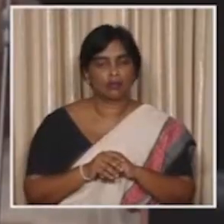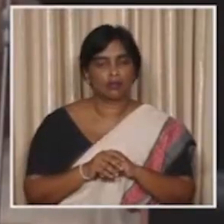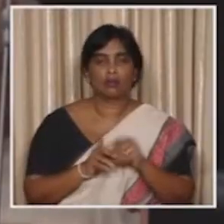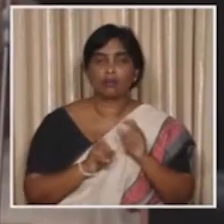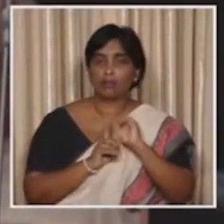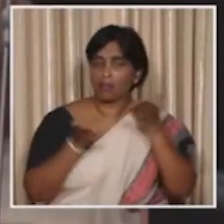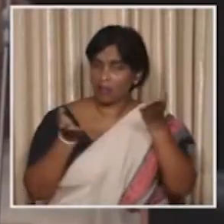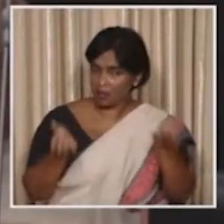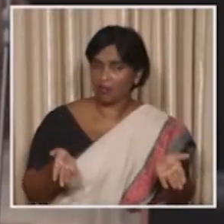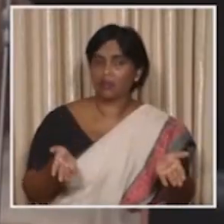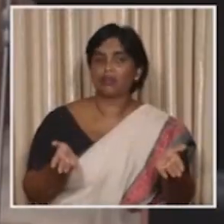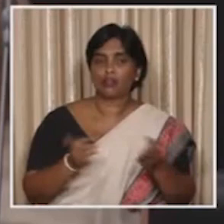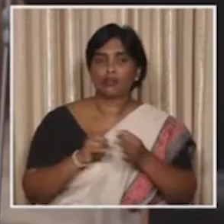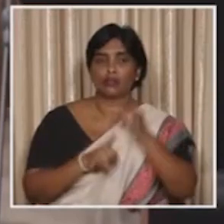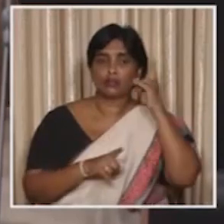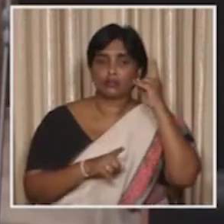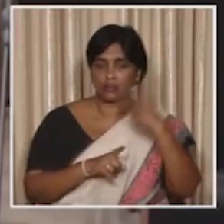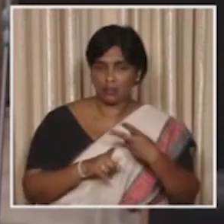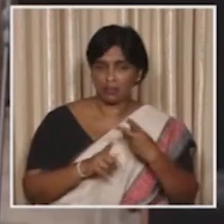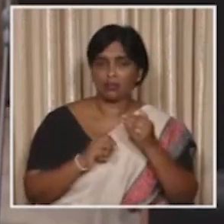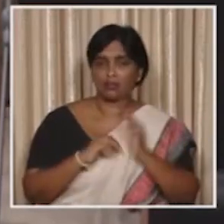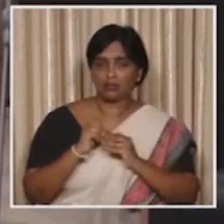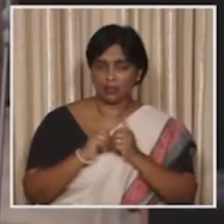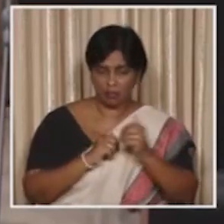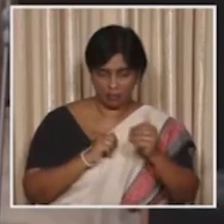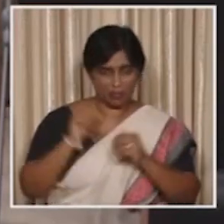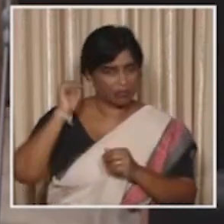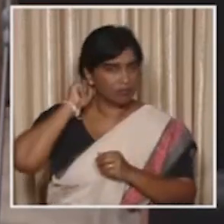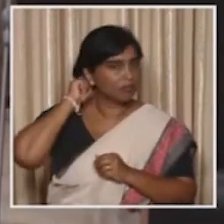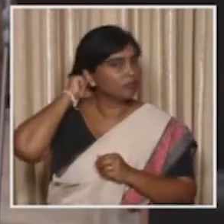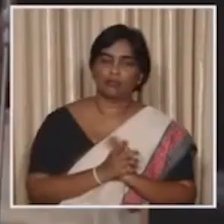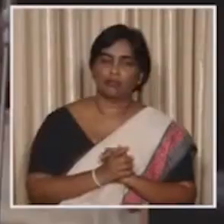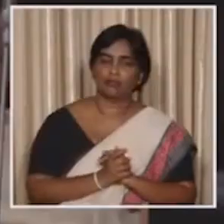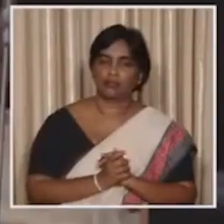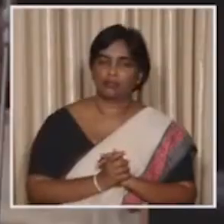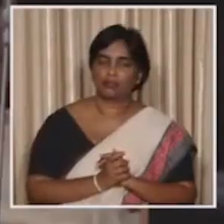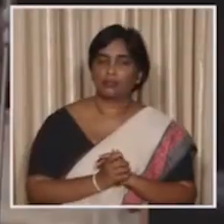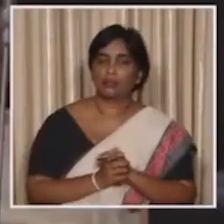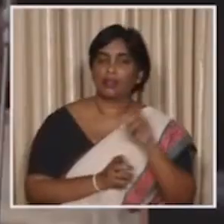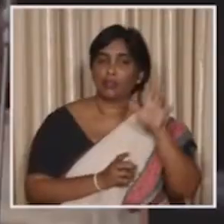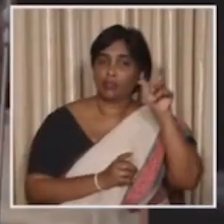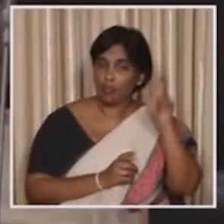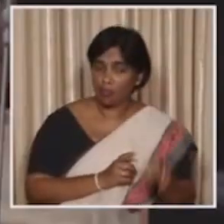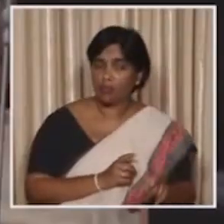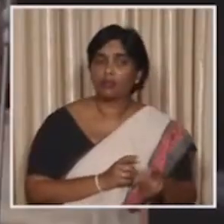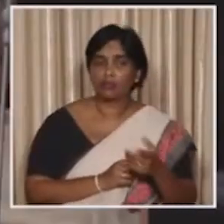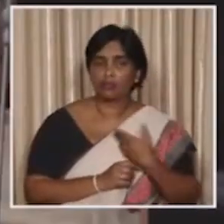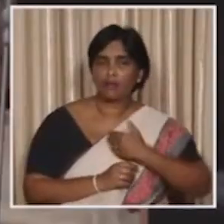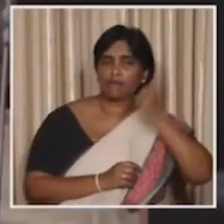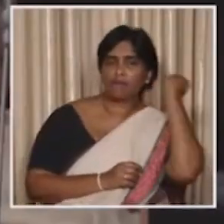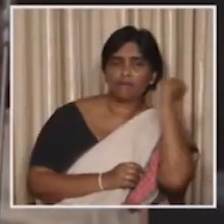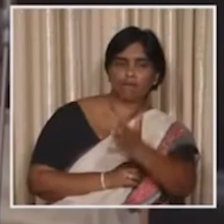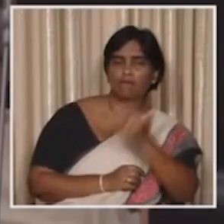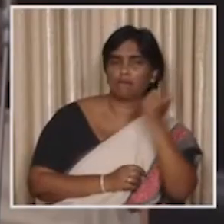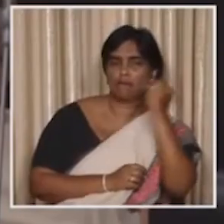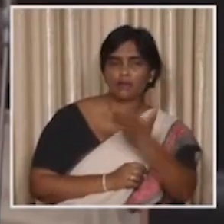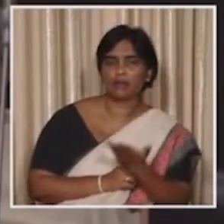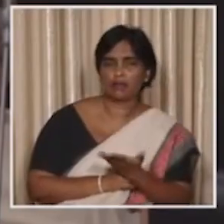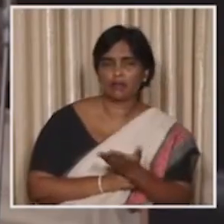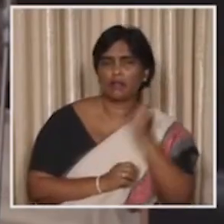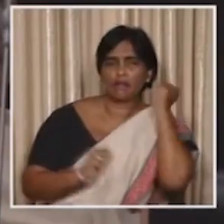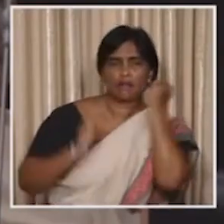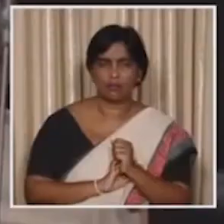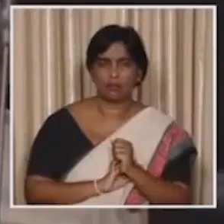සභාවේ උපසභාපති හැටියට ක්‍රියා කරන ඩෙපුටි. ඒ පුද්ගලයාට මොකද අපි පහර ගහන්නේ? ඇයි